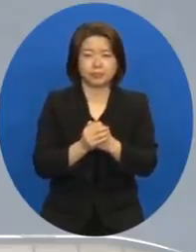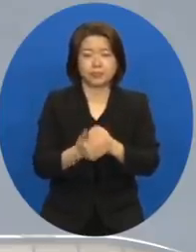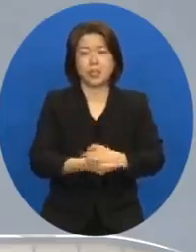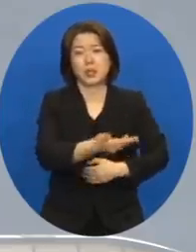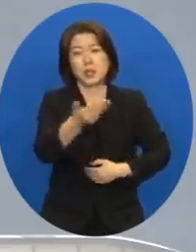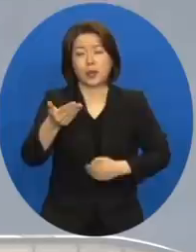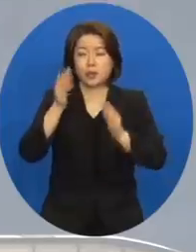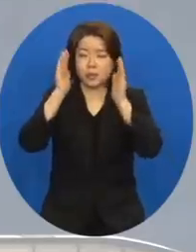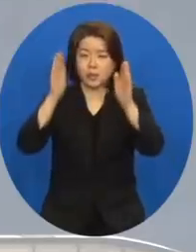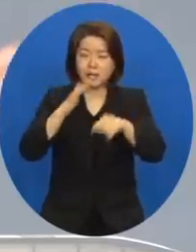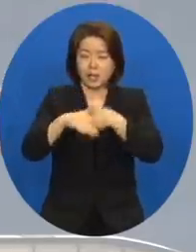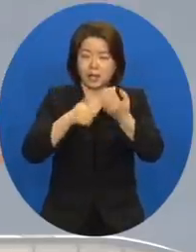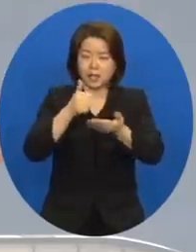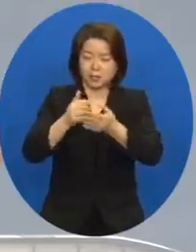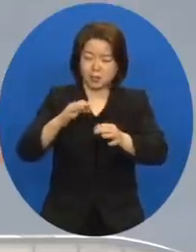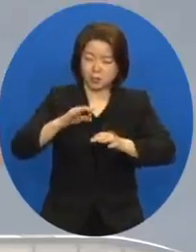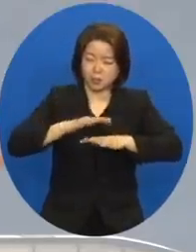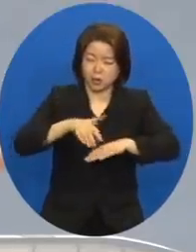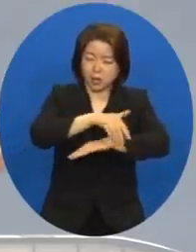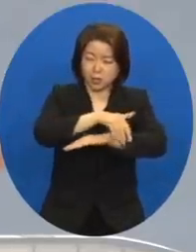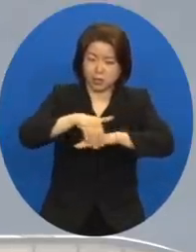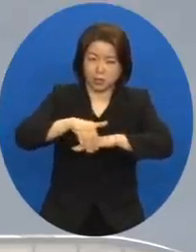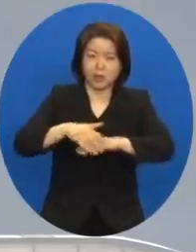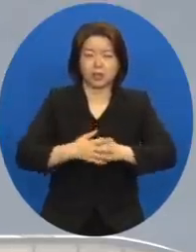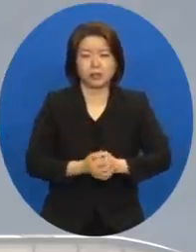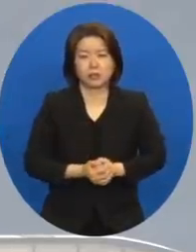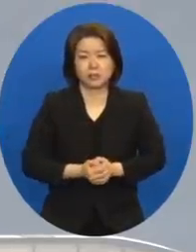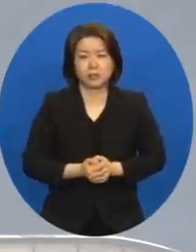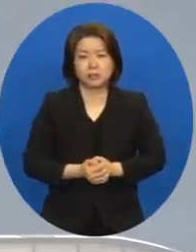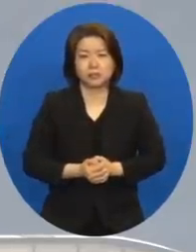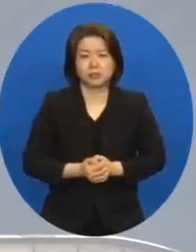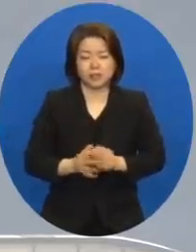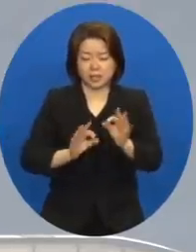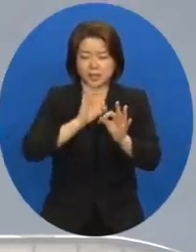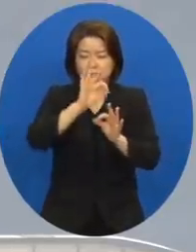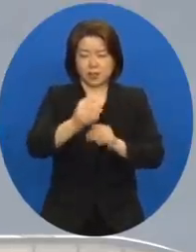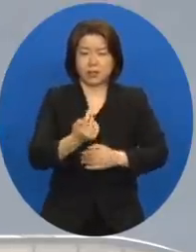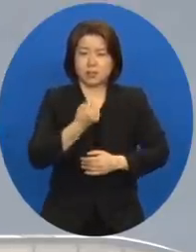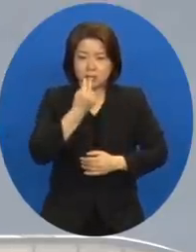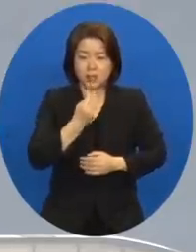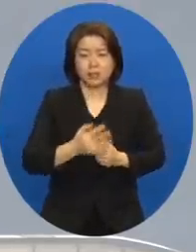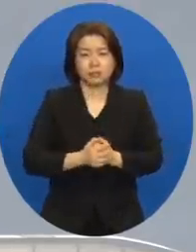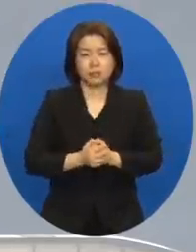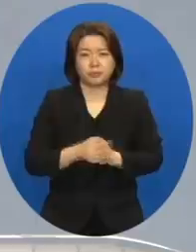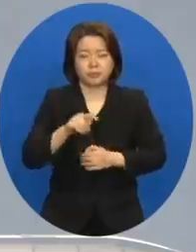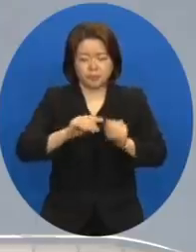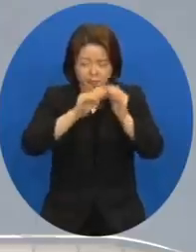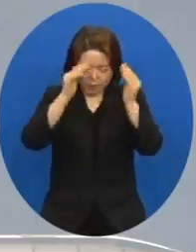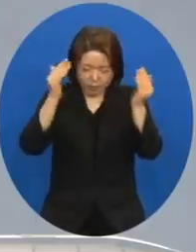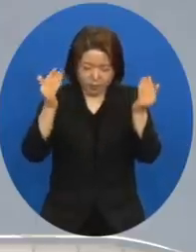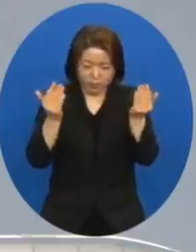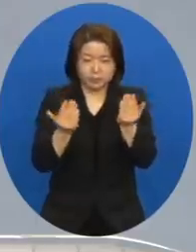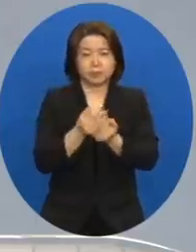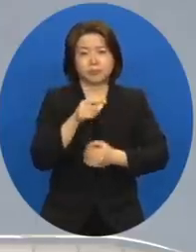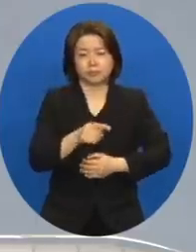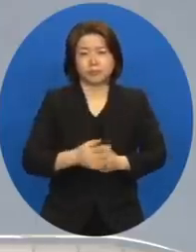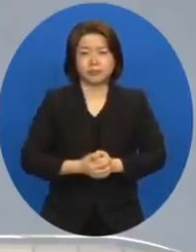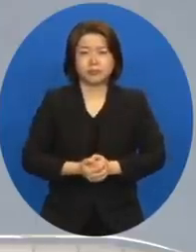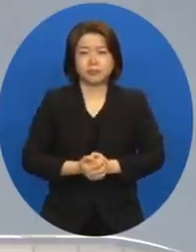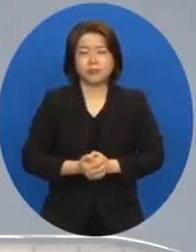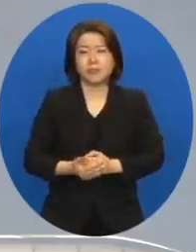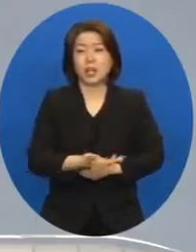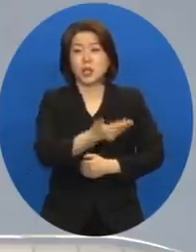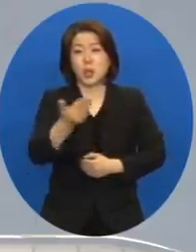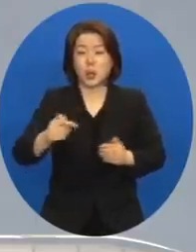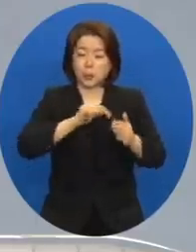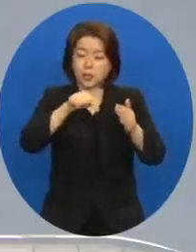여러분을 향한 하나님의 놀라운 계획 0 3 그 모든 것이 다 여러분